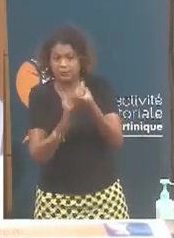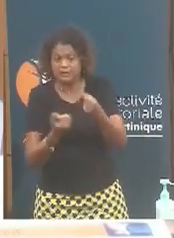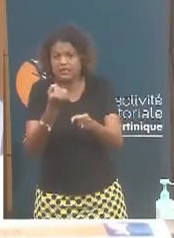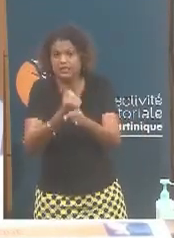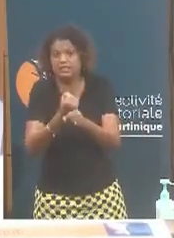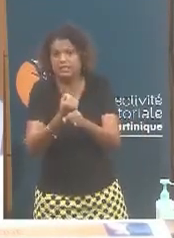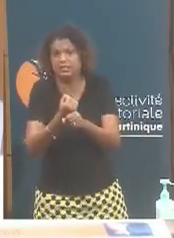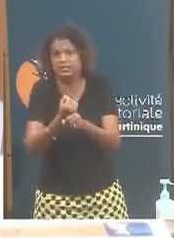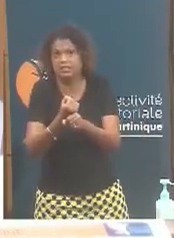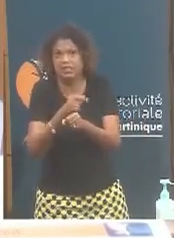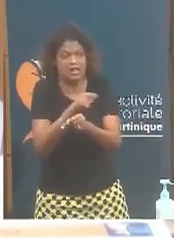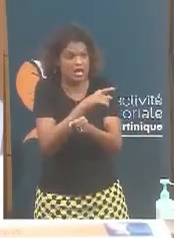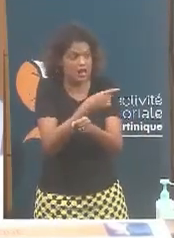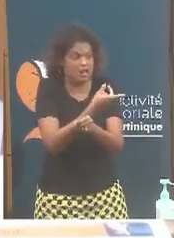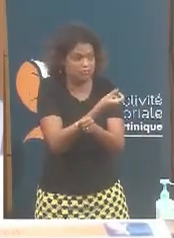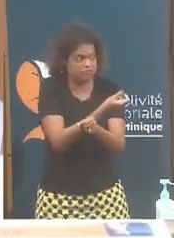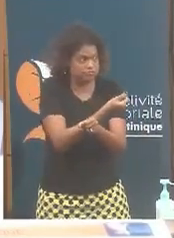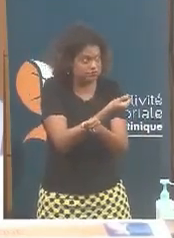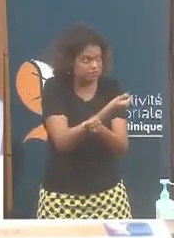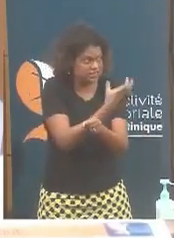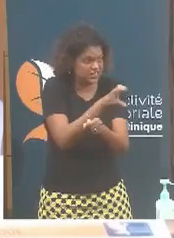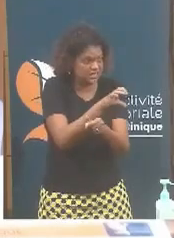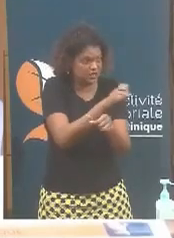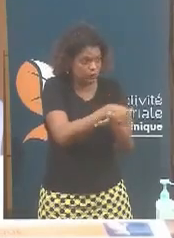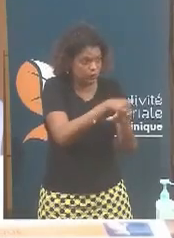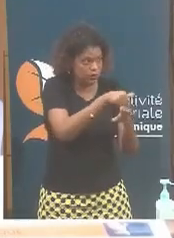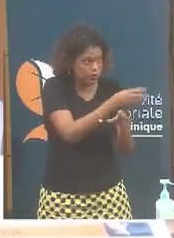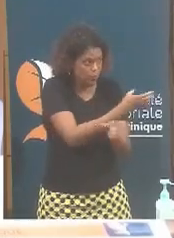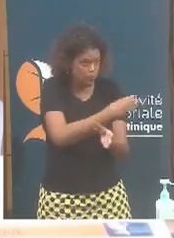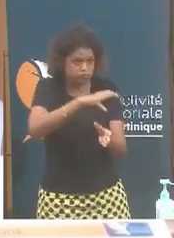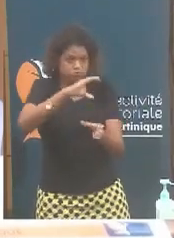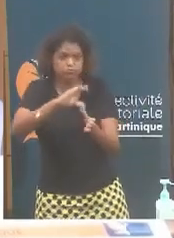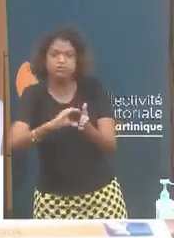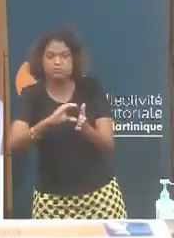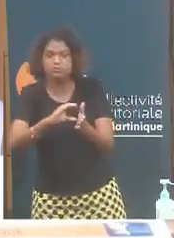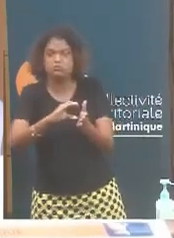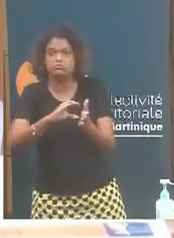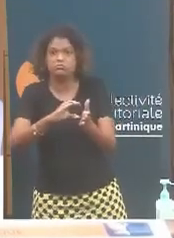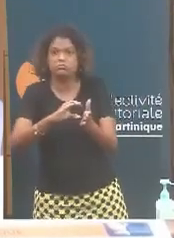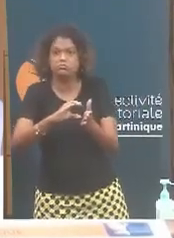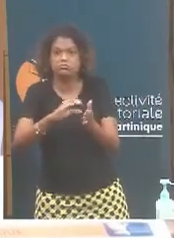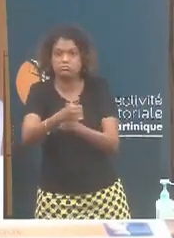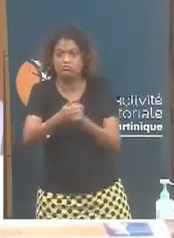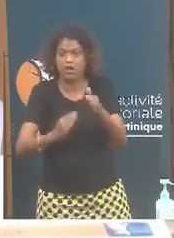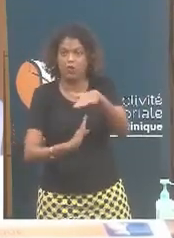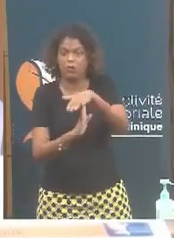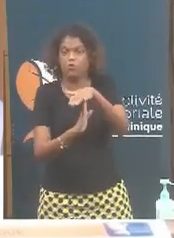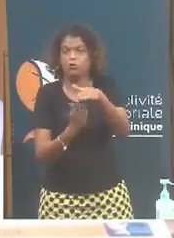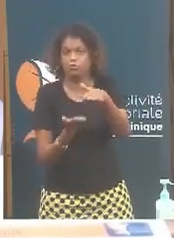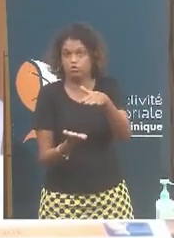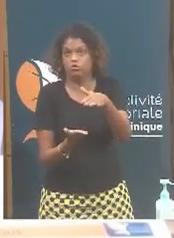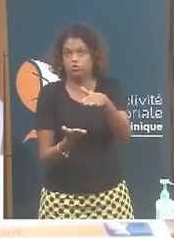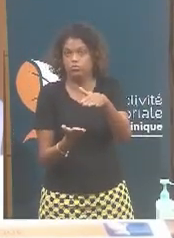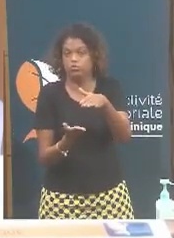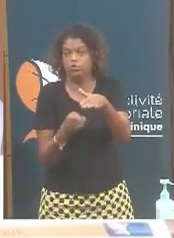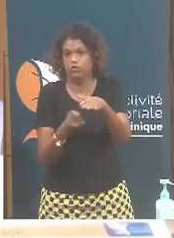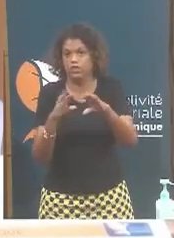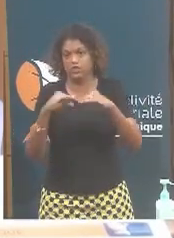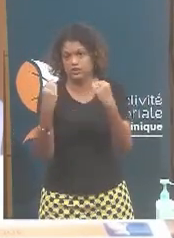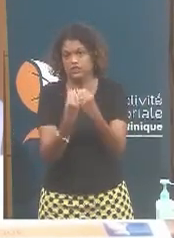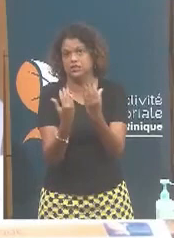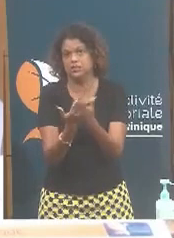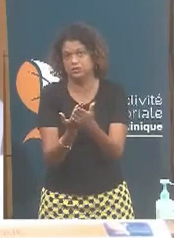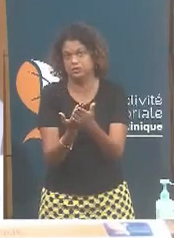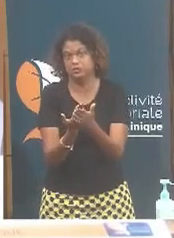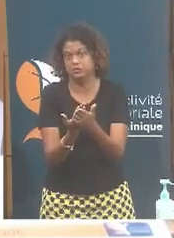créé, on a dû réintégrer cette centaine de millions, 111 millions de mémoire, dans les comptes de la CTM qui est